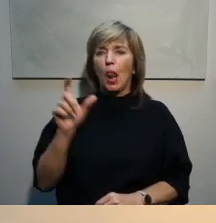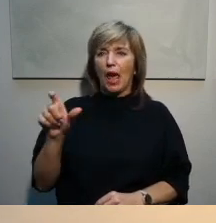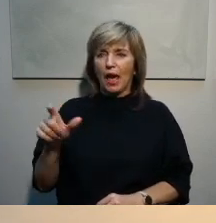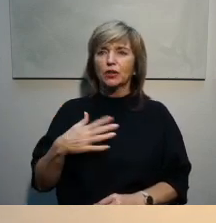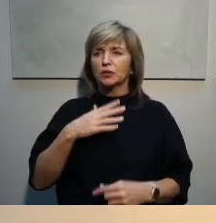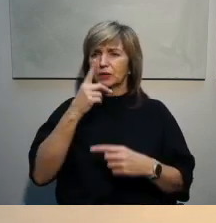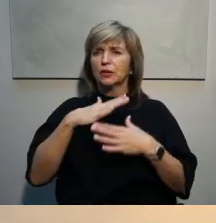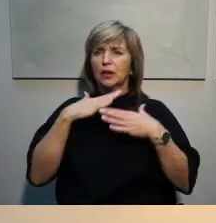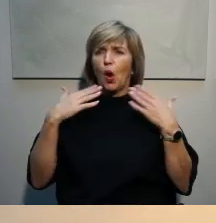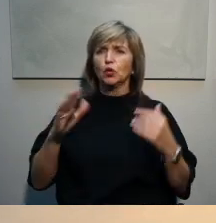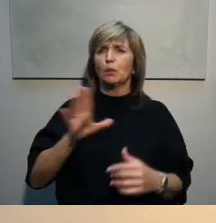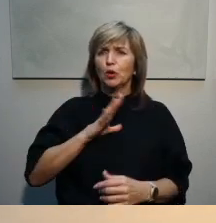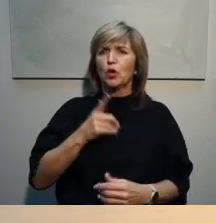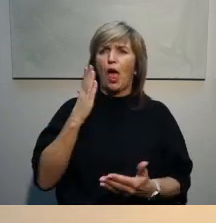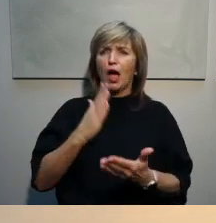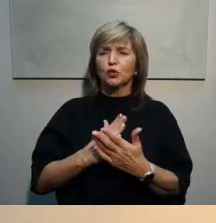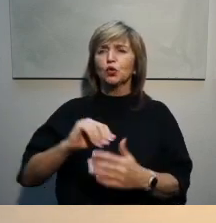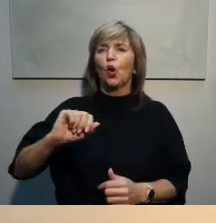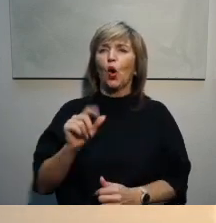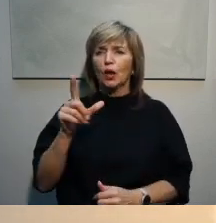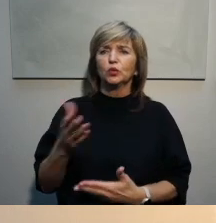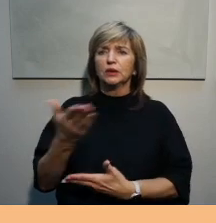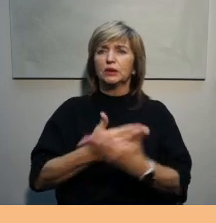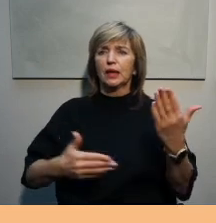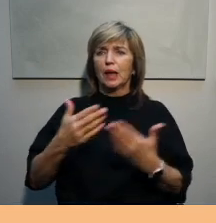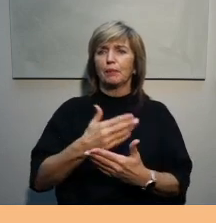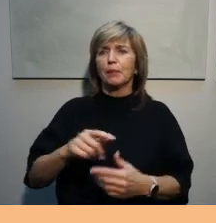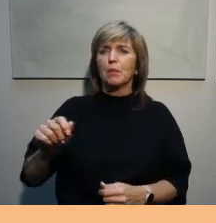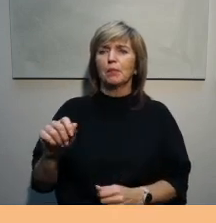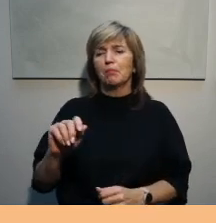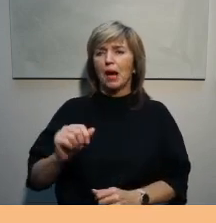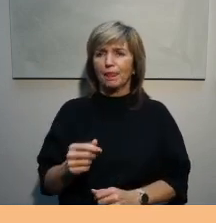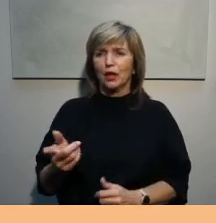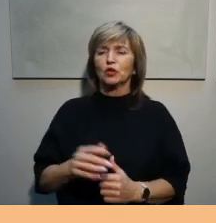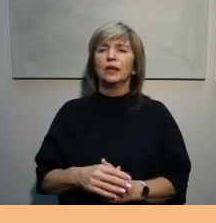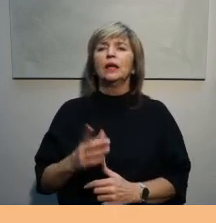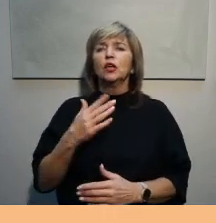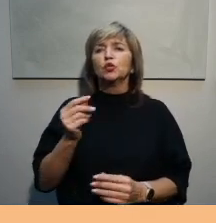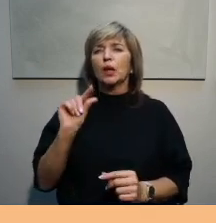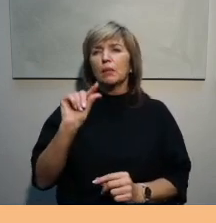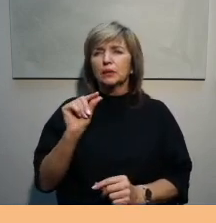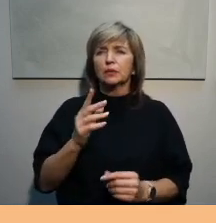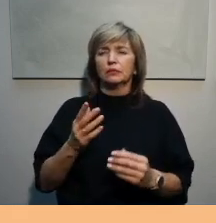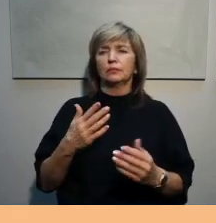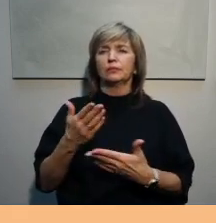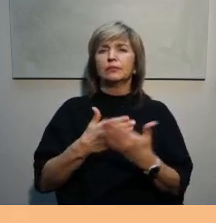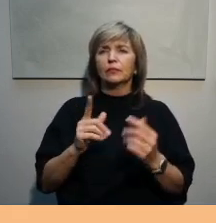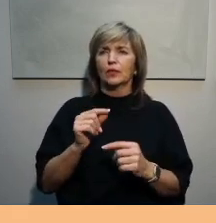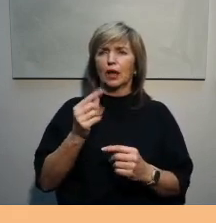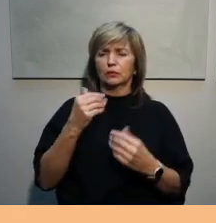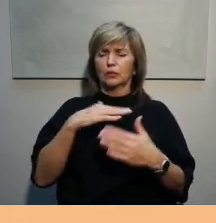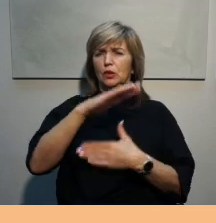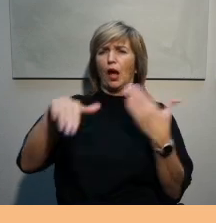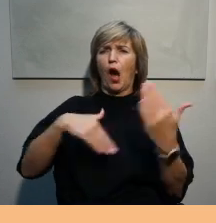daudz bijušos, esošos kolēģus un sadarbības partnerus. Šodien mazliet mēģināšu ieviest kārtību